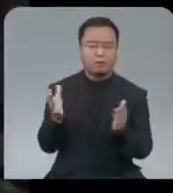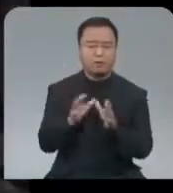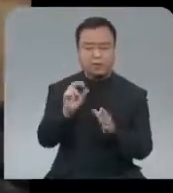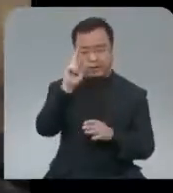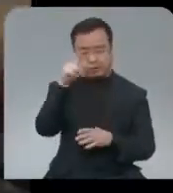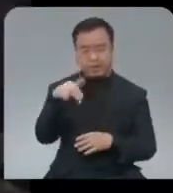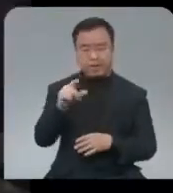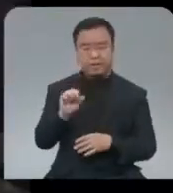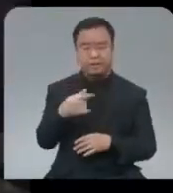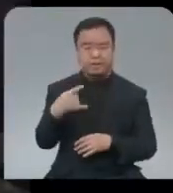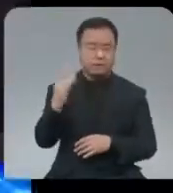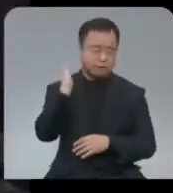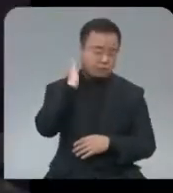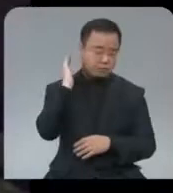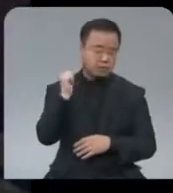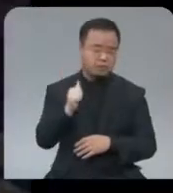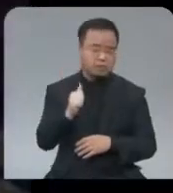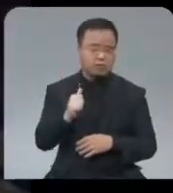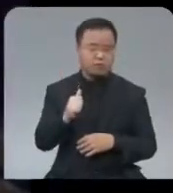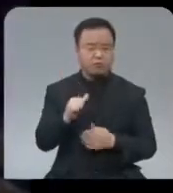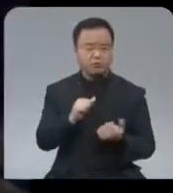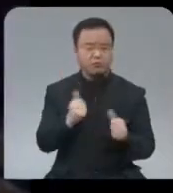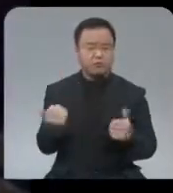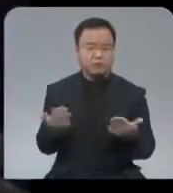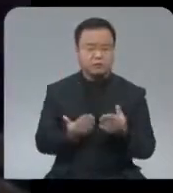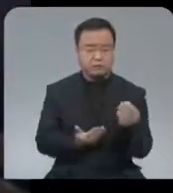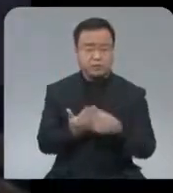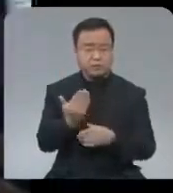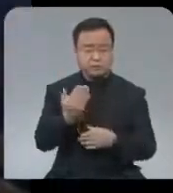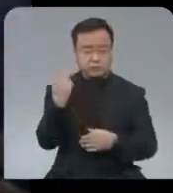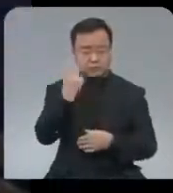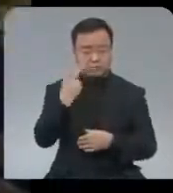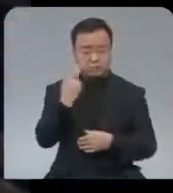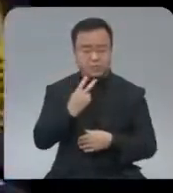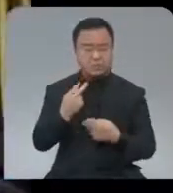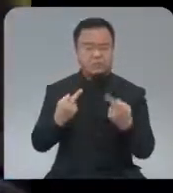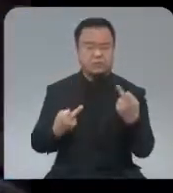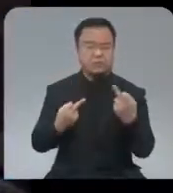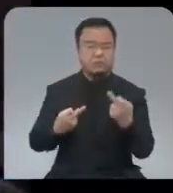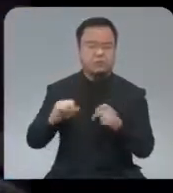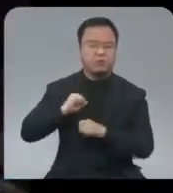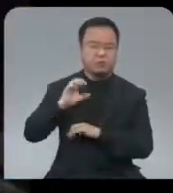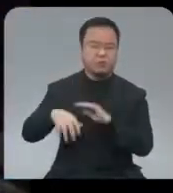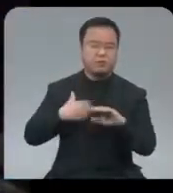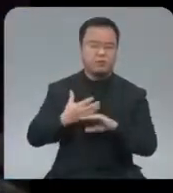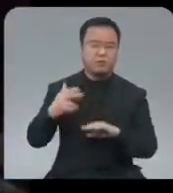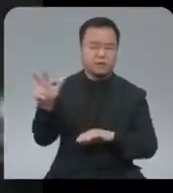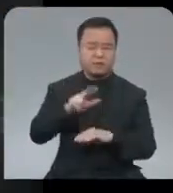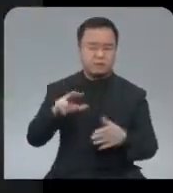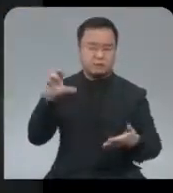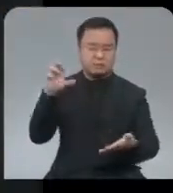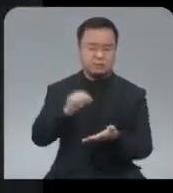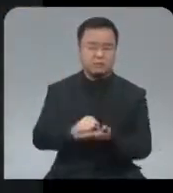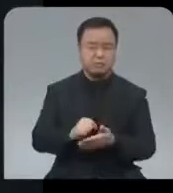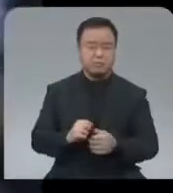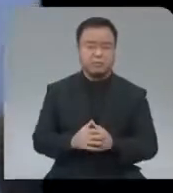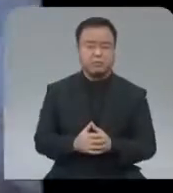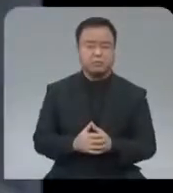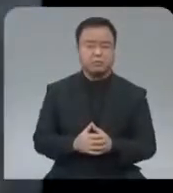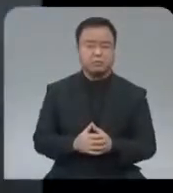斗焕在卸任总统后，虽然被判无期徒刑，但直到特赦为止，坐牢时间只有两